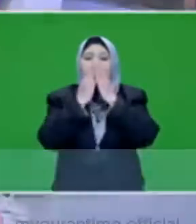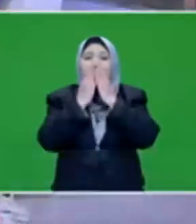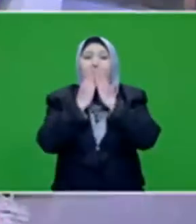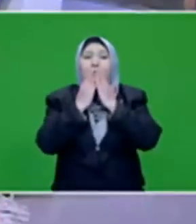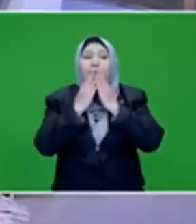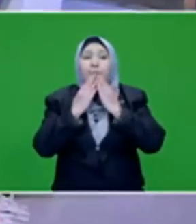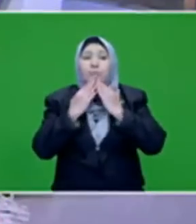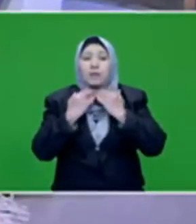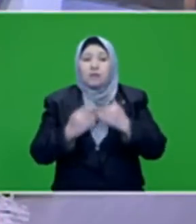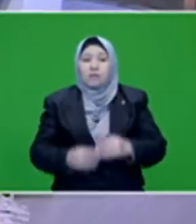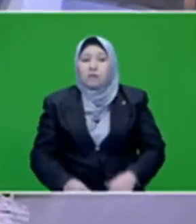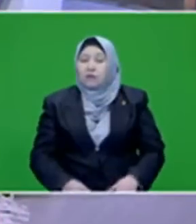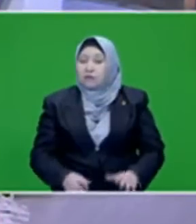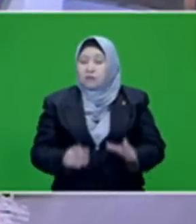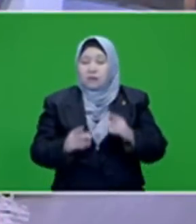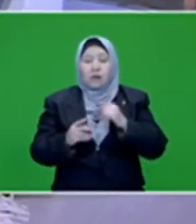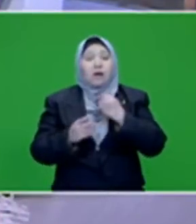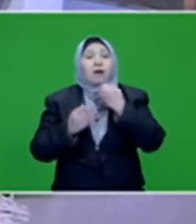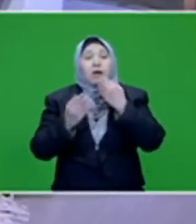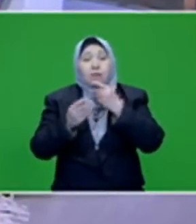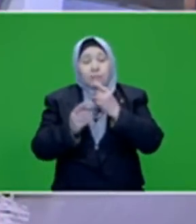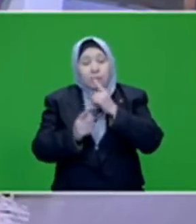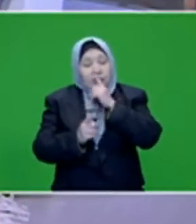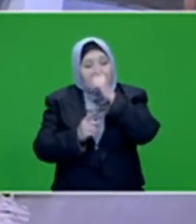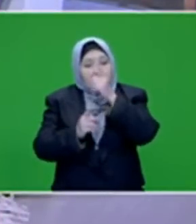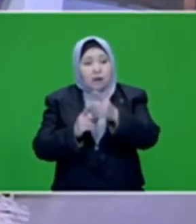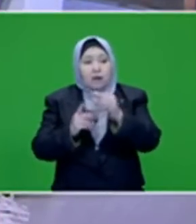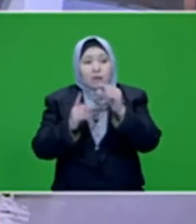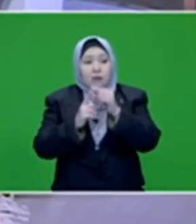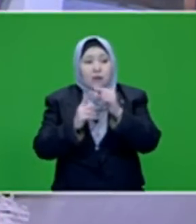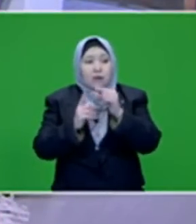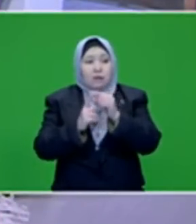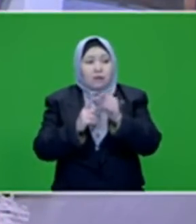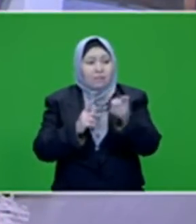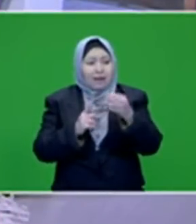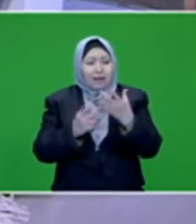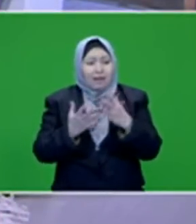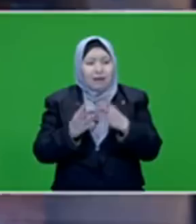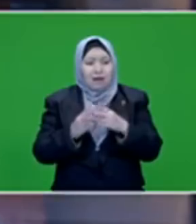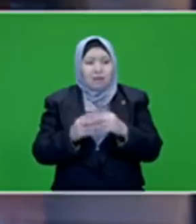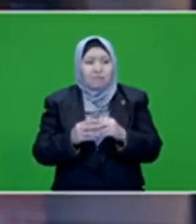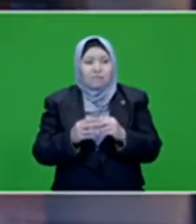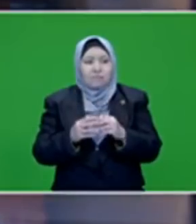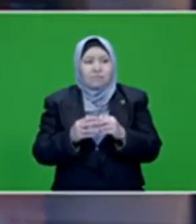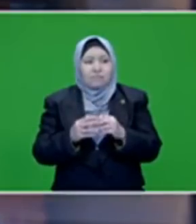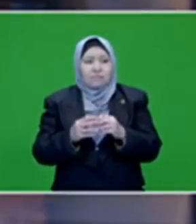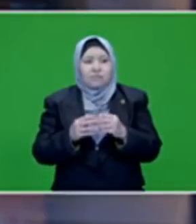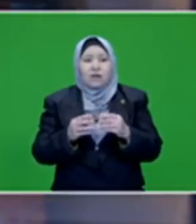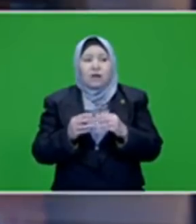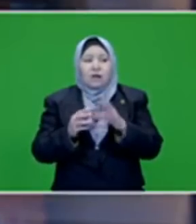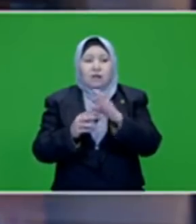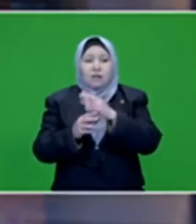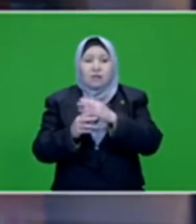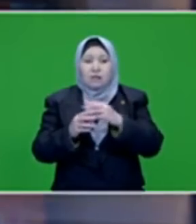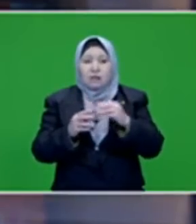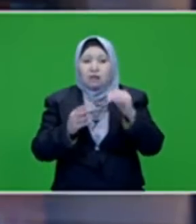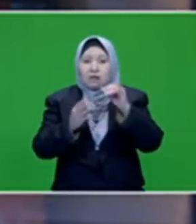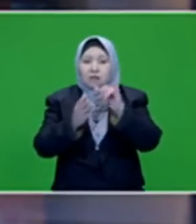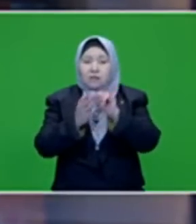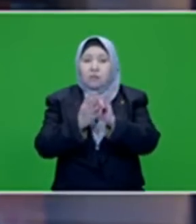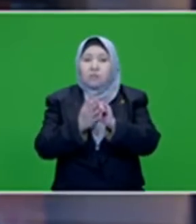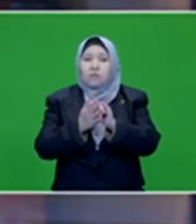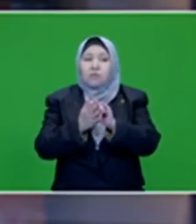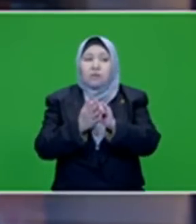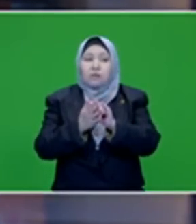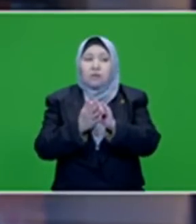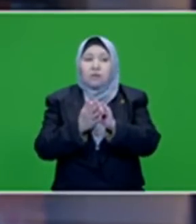آمين صدق الله العظيم السلام عليكم ورحمة الله وبركاته الحمد لله والصلاة والسلام على رسول الله وعلى آله ومن والاه أشهد أن لا إله إلا الله أشهد أن محمدًا عبده